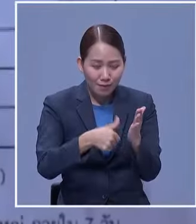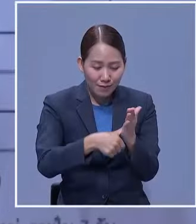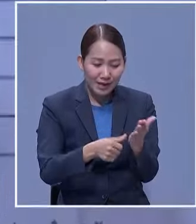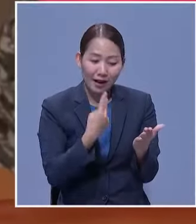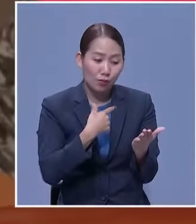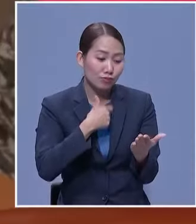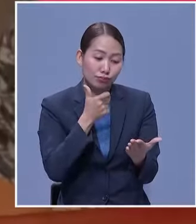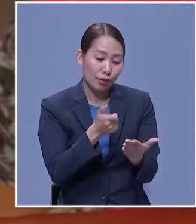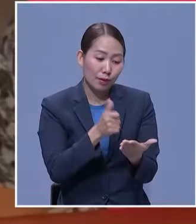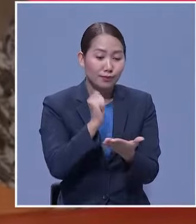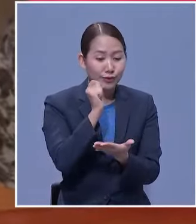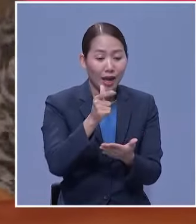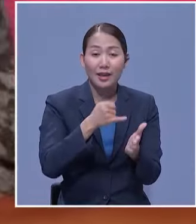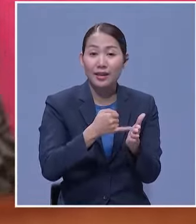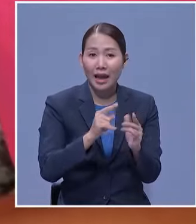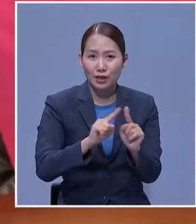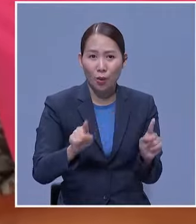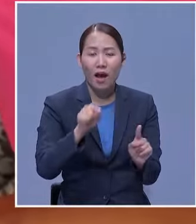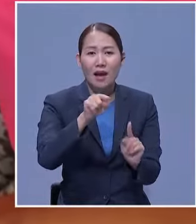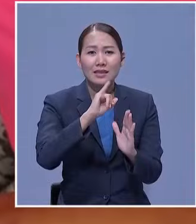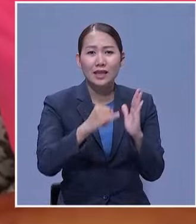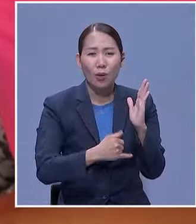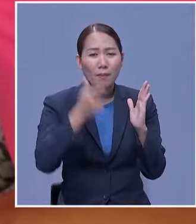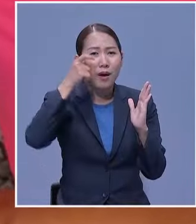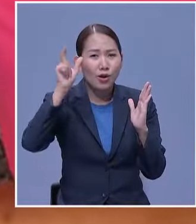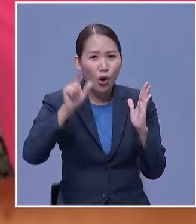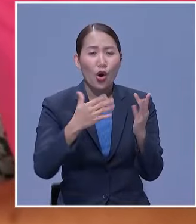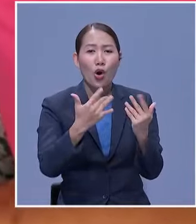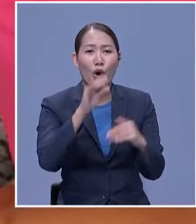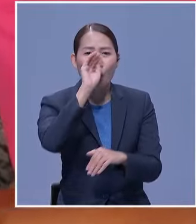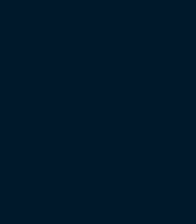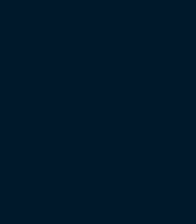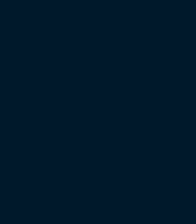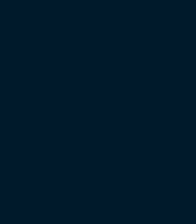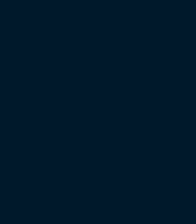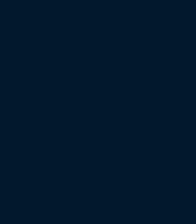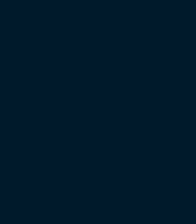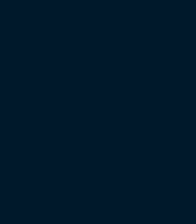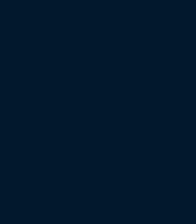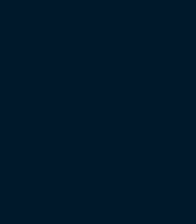โอ้โหสุดท้ายก็ให้ทยอยจ่ายได้ใช่ไหมแก้ปัญหากันไปนะครับ